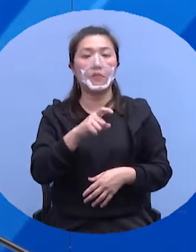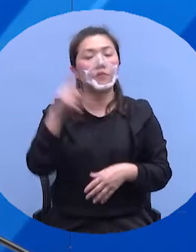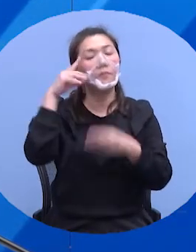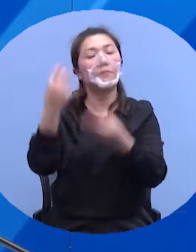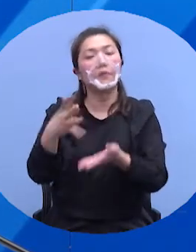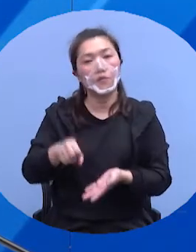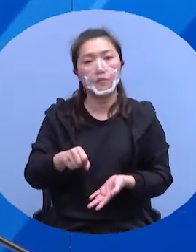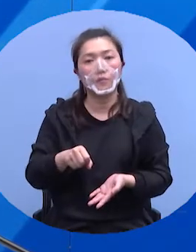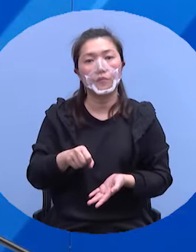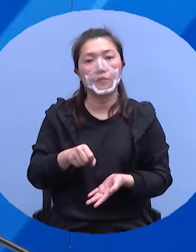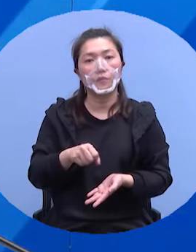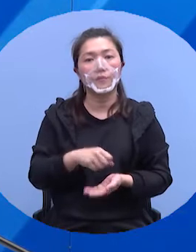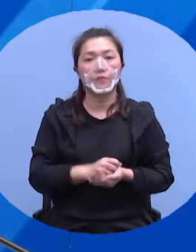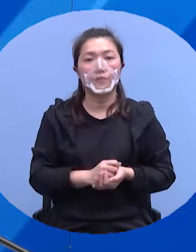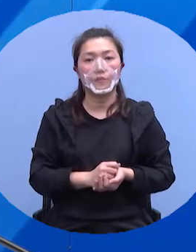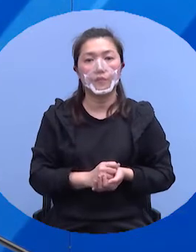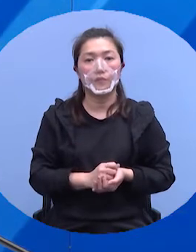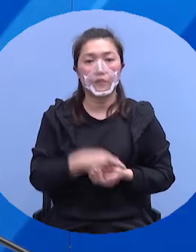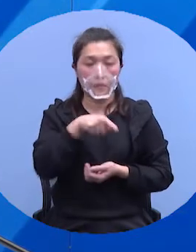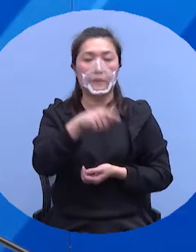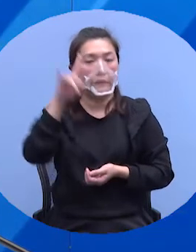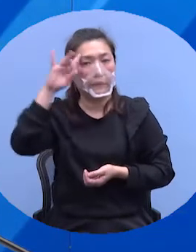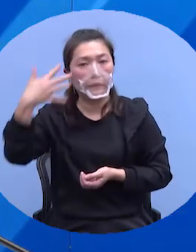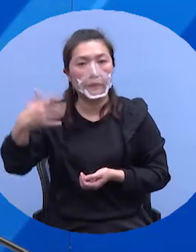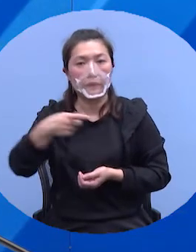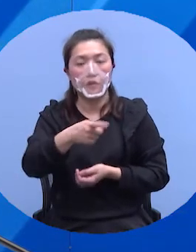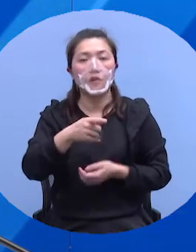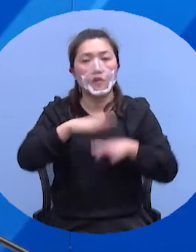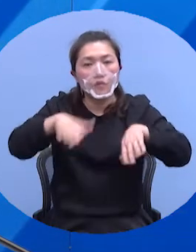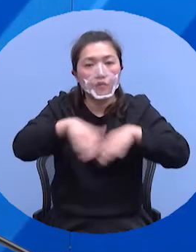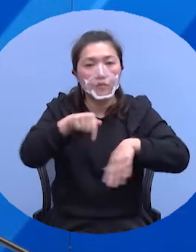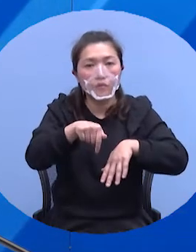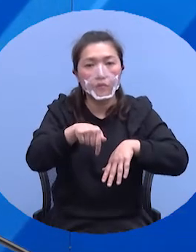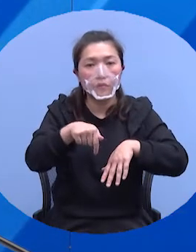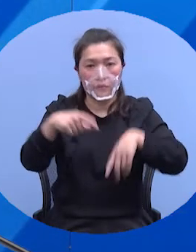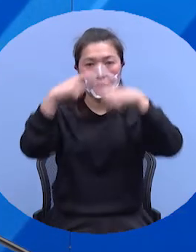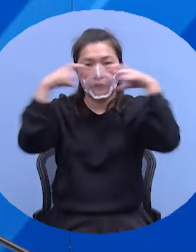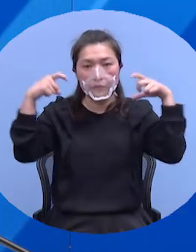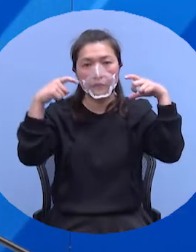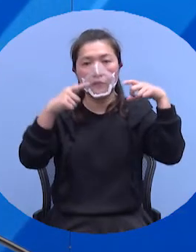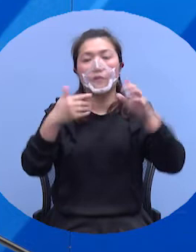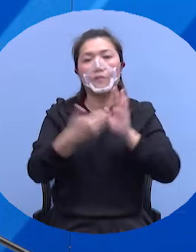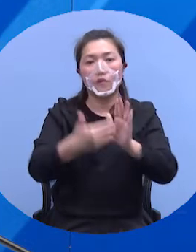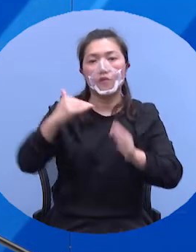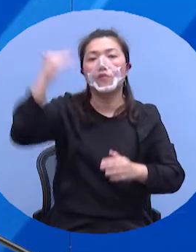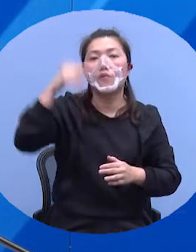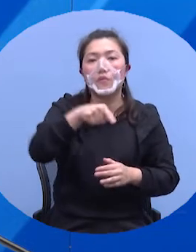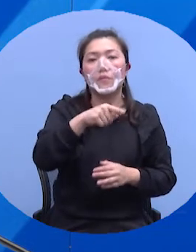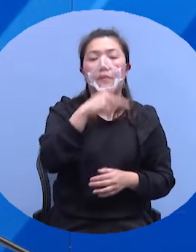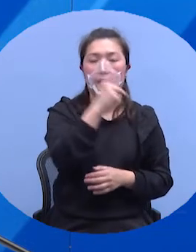用，就係、是、不如嗰幾日咧比較安全啲咧，就帶呢個防護性比較高